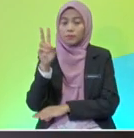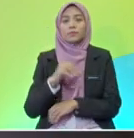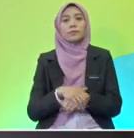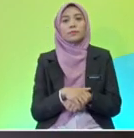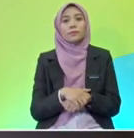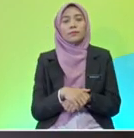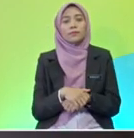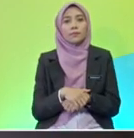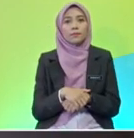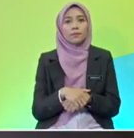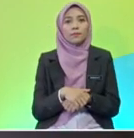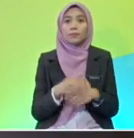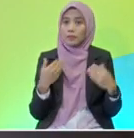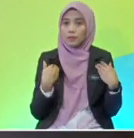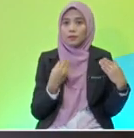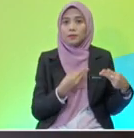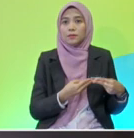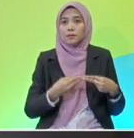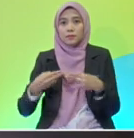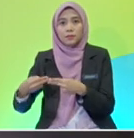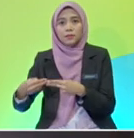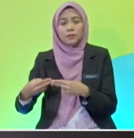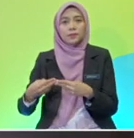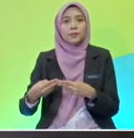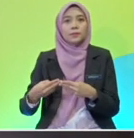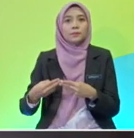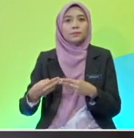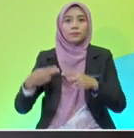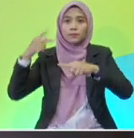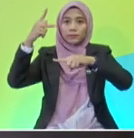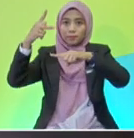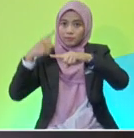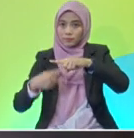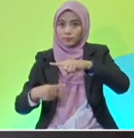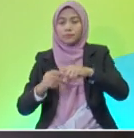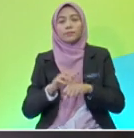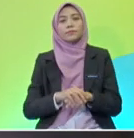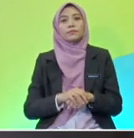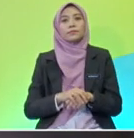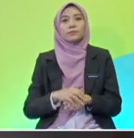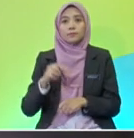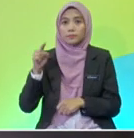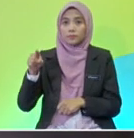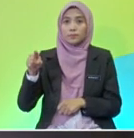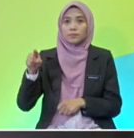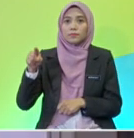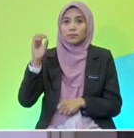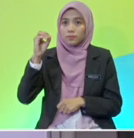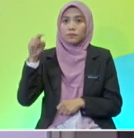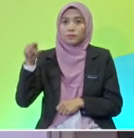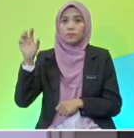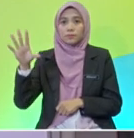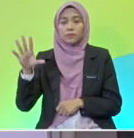Sebenarnya dia ada kaitan dengan pecahan 5 ini adalah 5/10